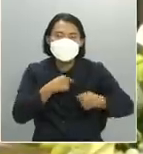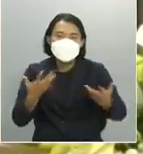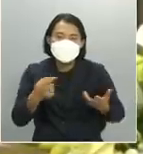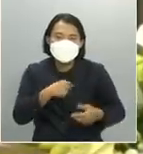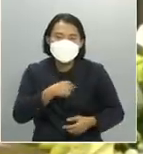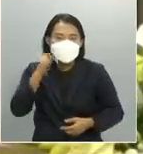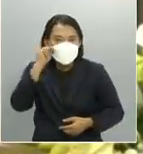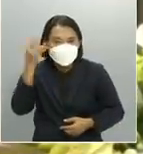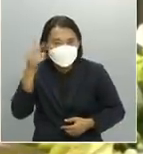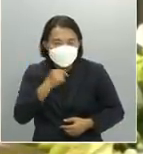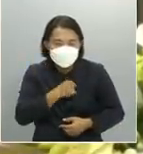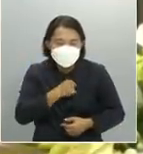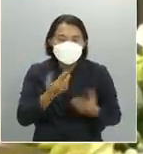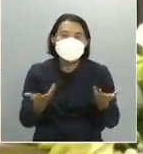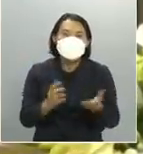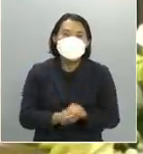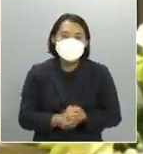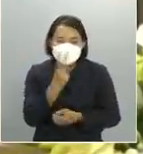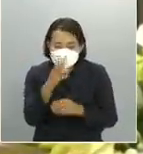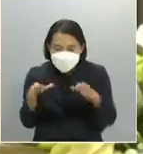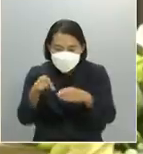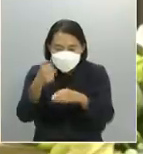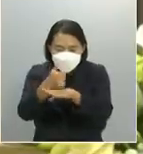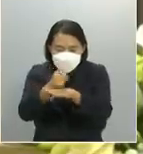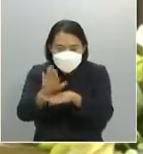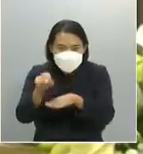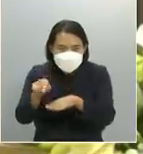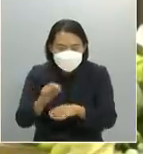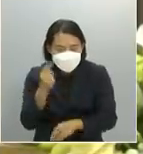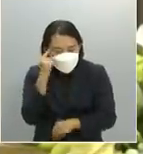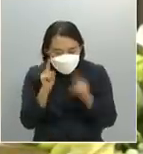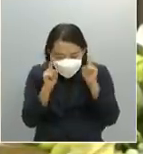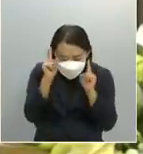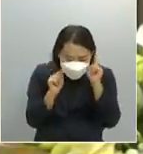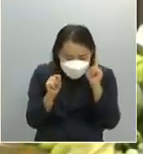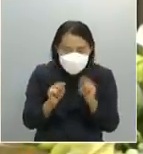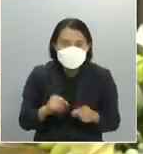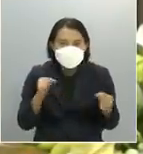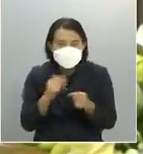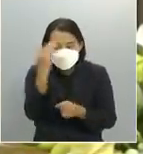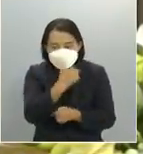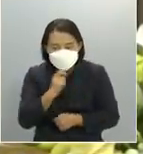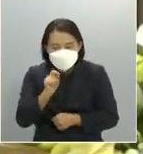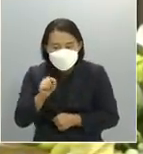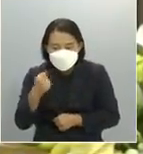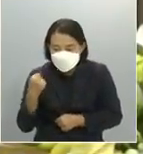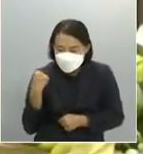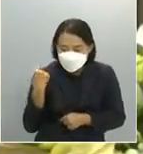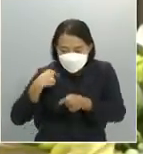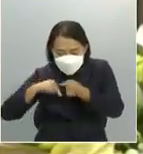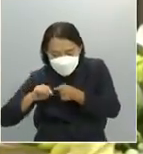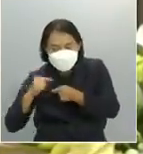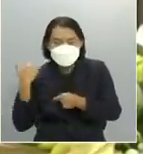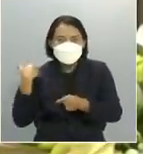ดูเฉพาะกลุ่มคนของหัวหน้าพรรคบางคนก็ระแวงว่าช่วงสมัยของคุณอภิสิทธิ์กับคุณจุรินทร์เนี่ยมีอำนาจแฝงชักใยอ